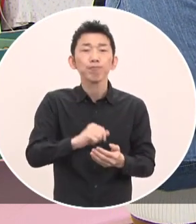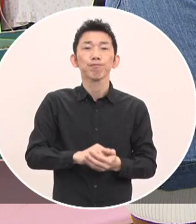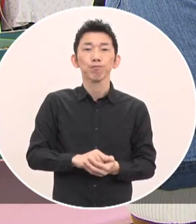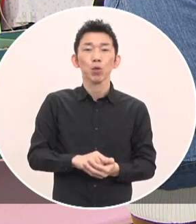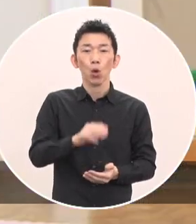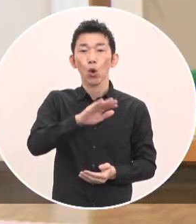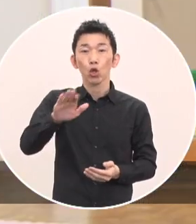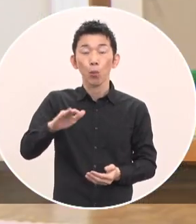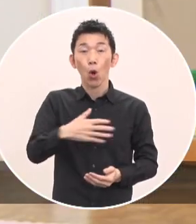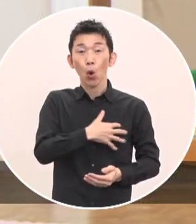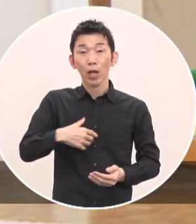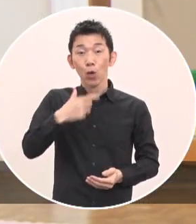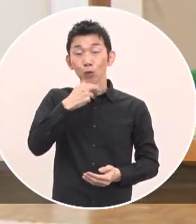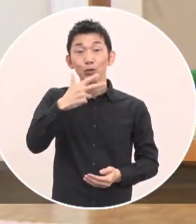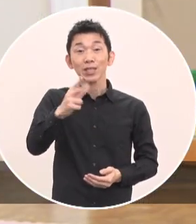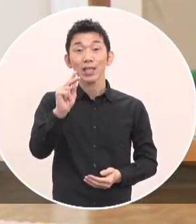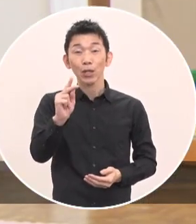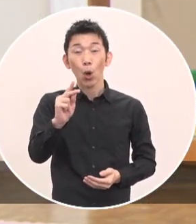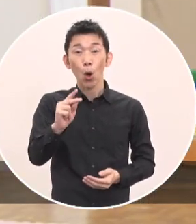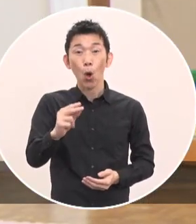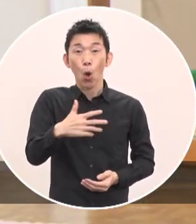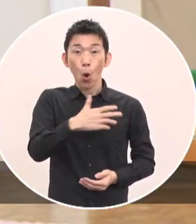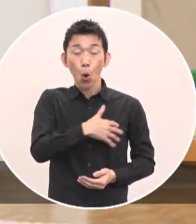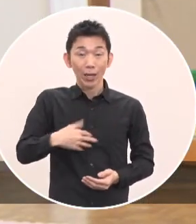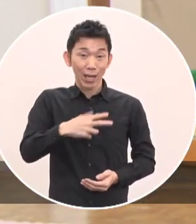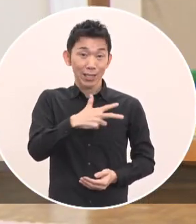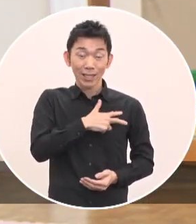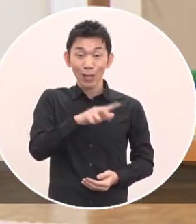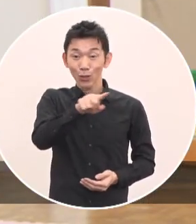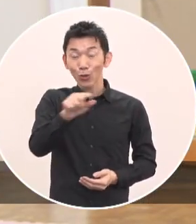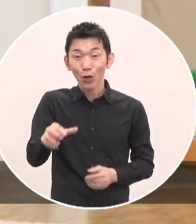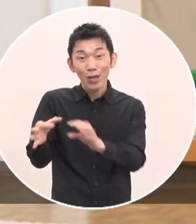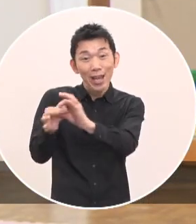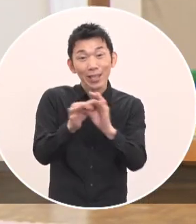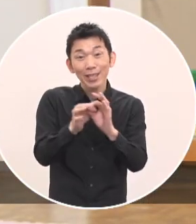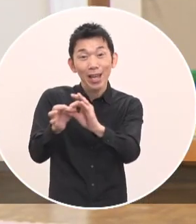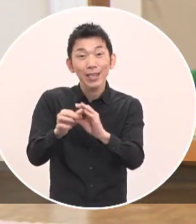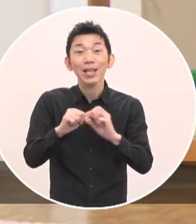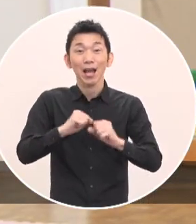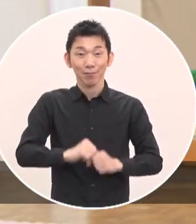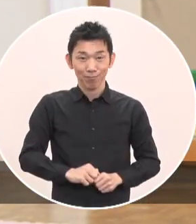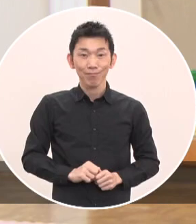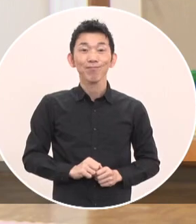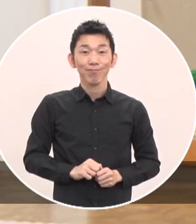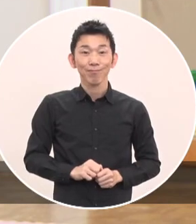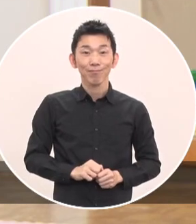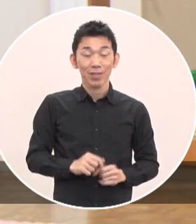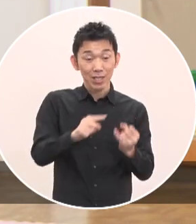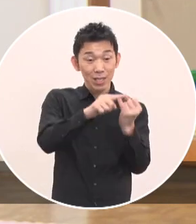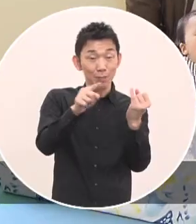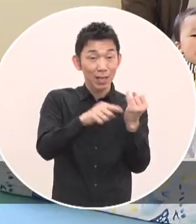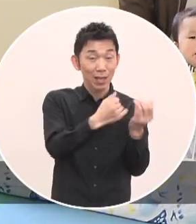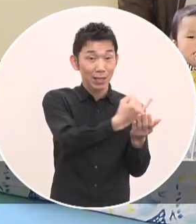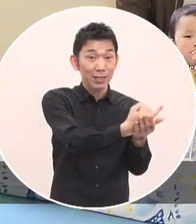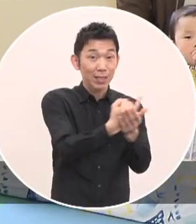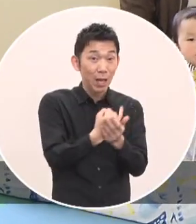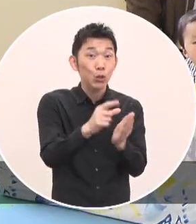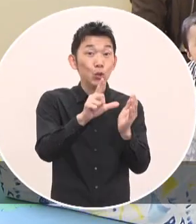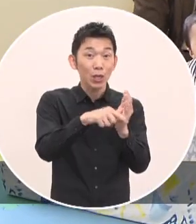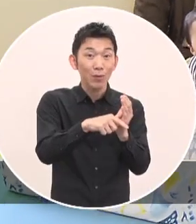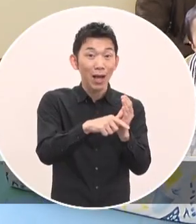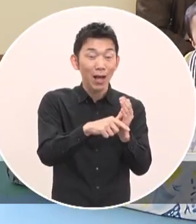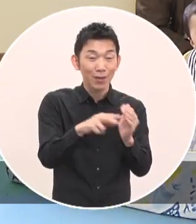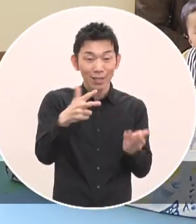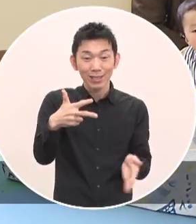保健福祉課の補欠さんと連携を取りながらを行っている授業で妊婦さんがお見えになった時には施設のご案内